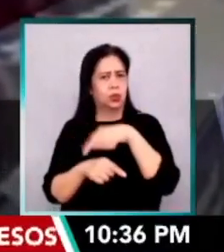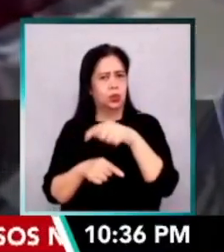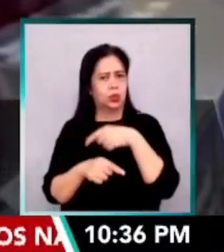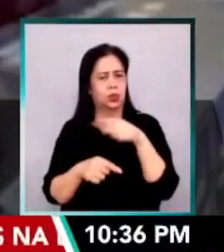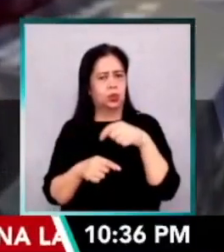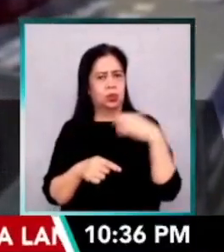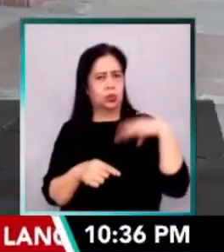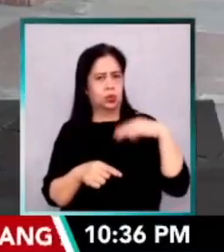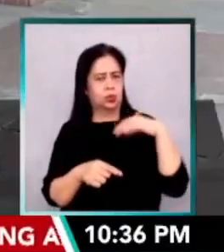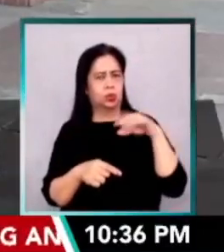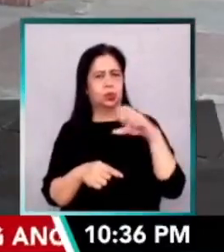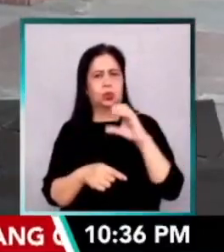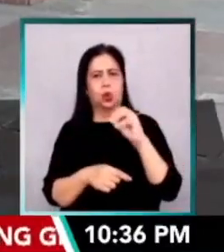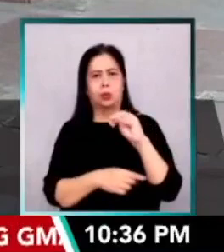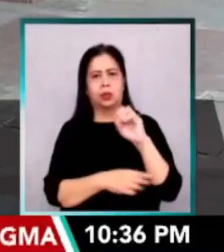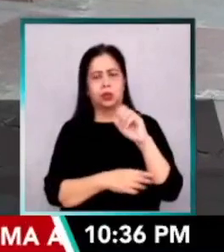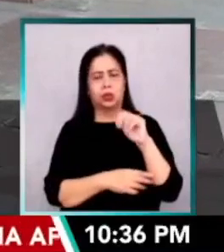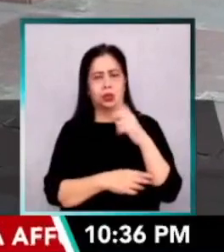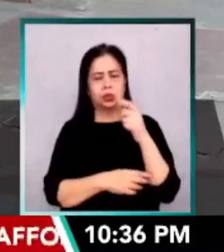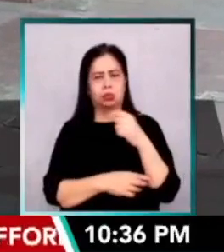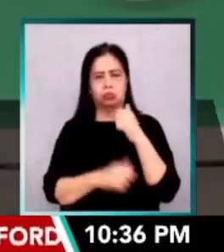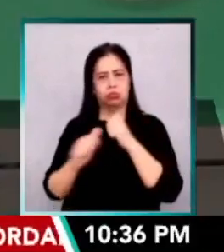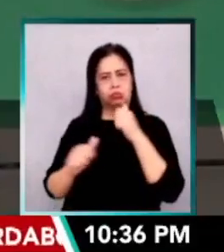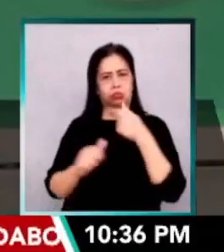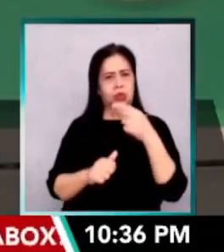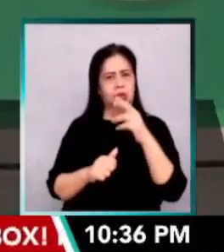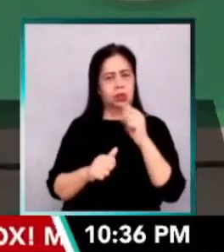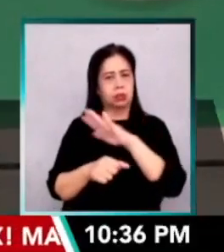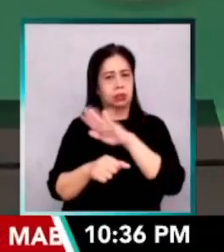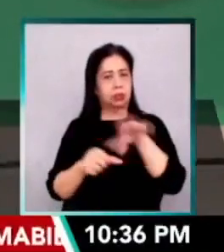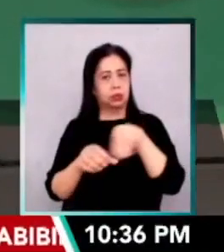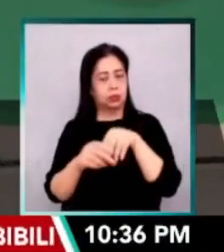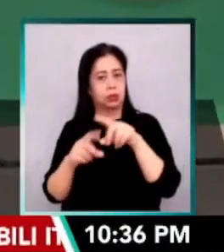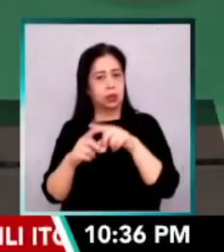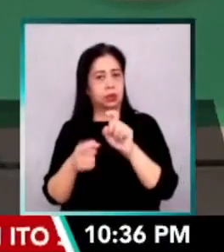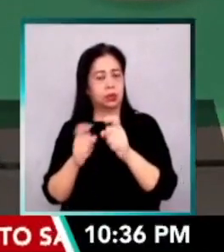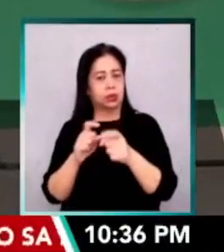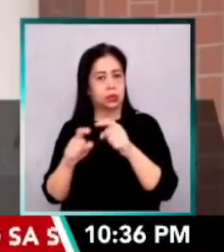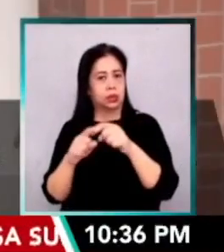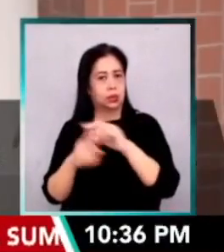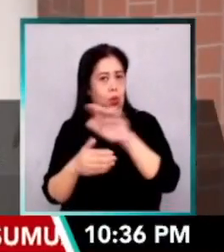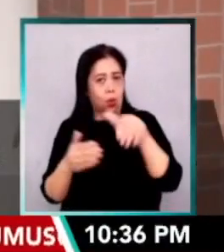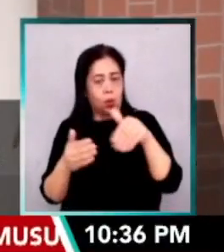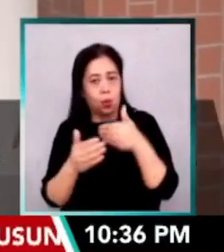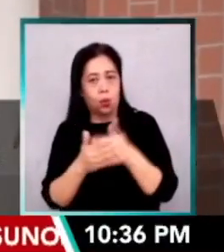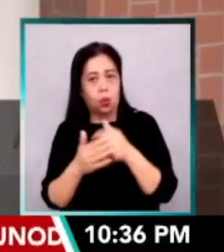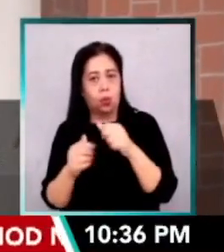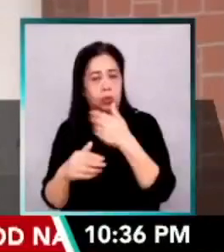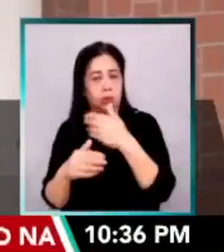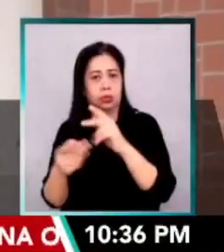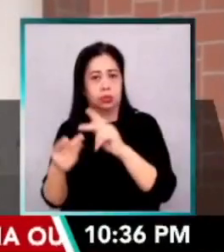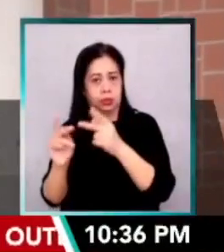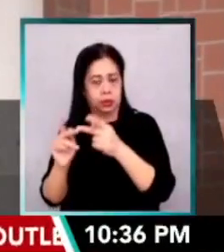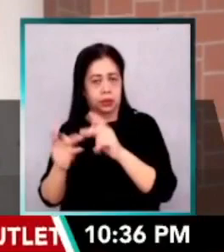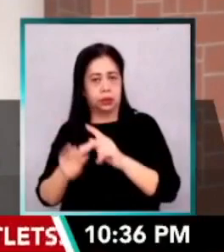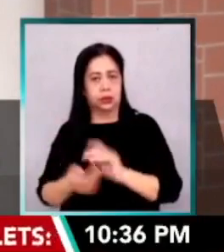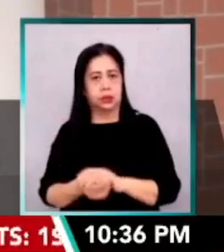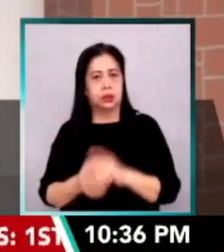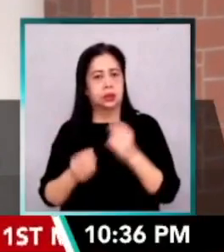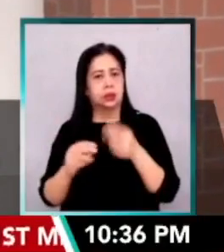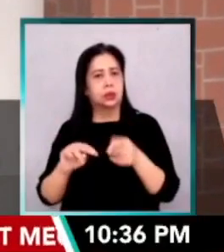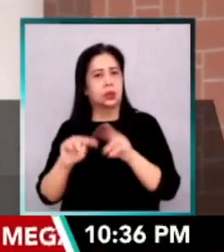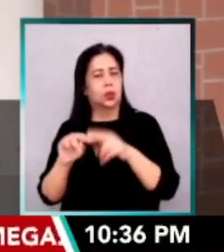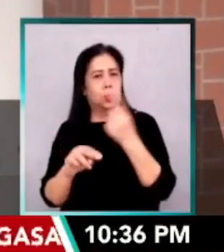kanila. Itinanggi naman ng Grab na sakop ng commission change ang lahat ng kanilang partners. Ipapatang lang daw ito